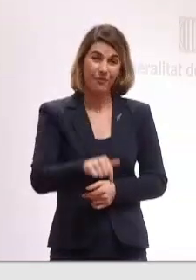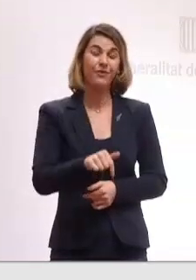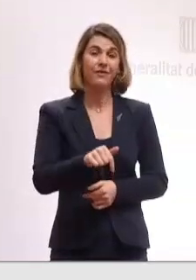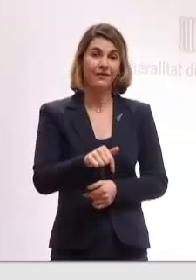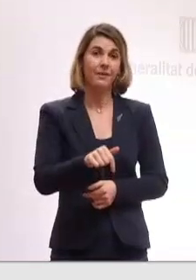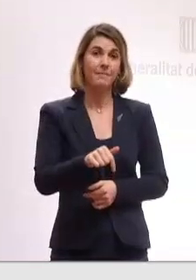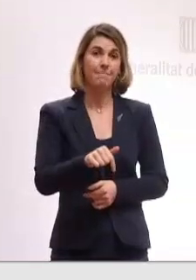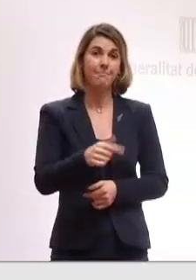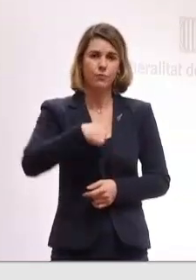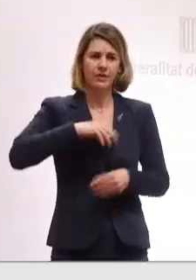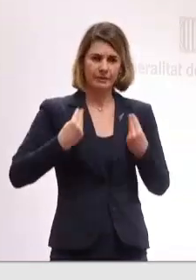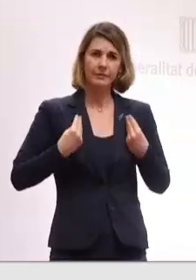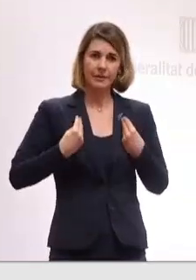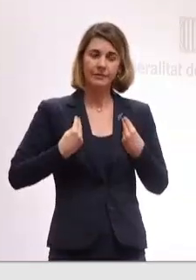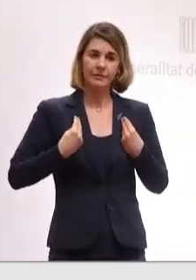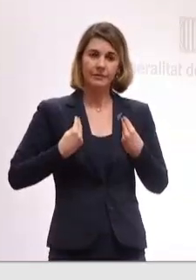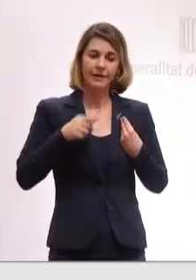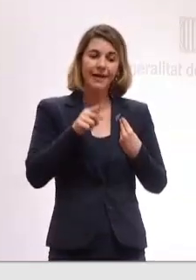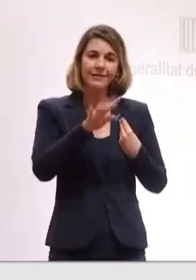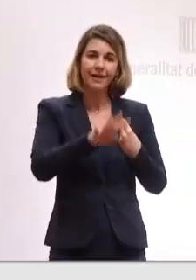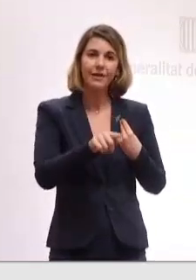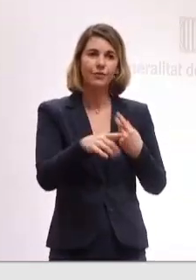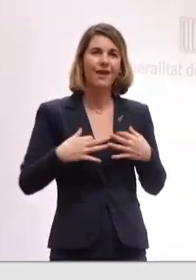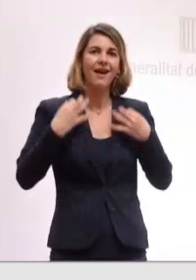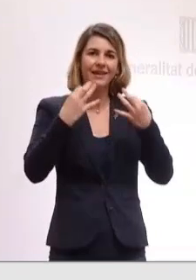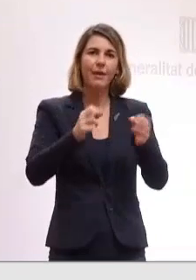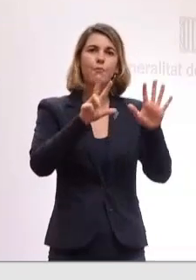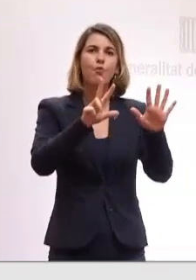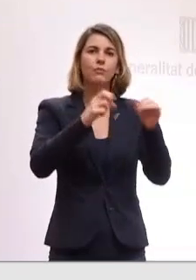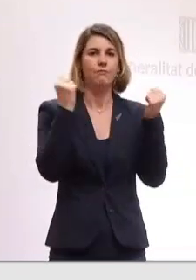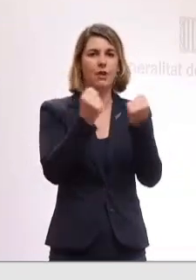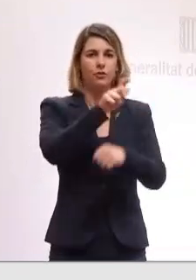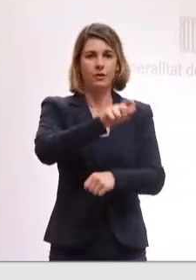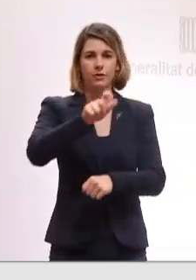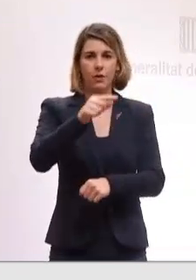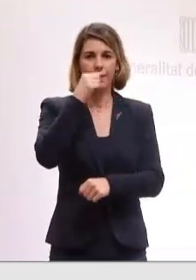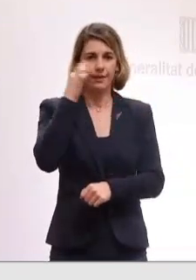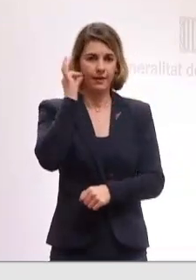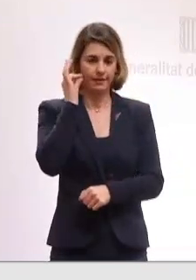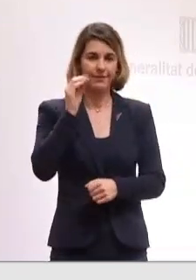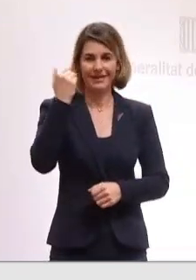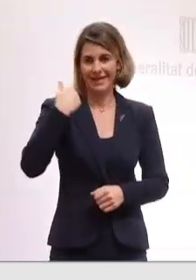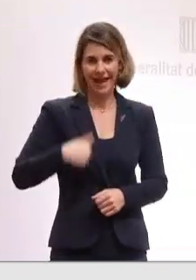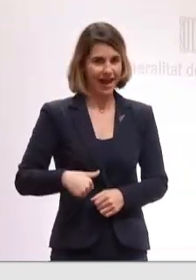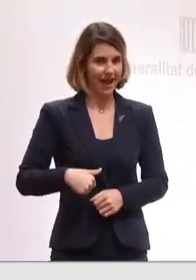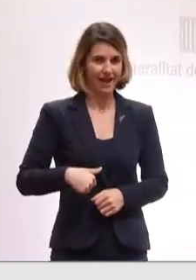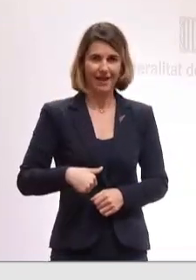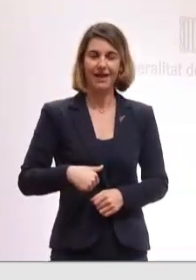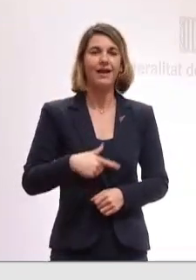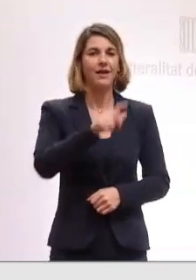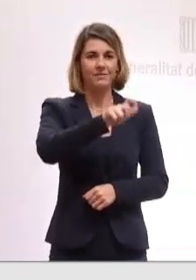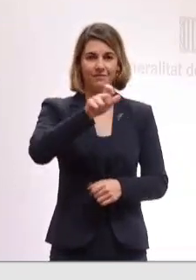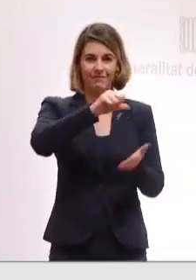estem vivint és la Catalunya que ja ha arribat als 8 milions de catalans i catalanes. 8 milions